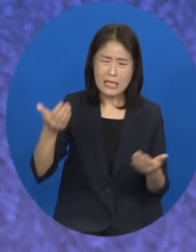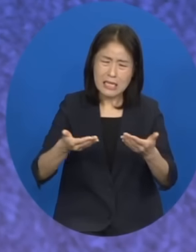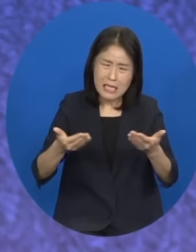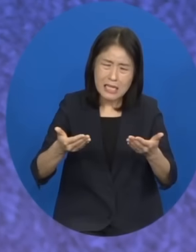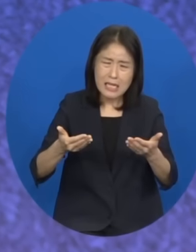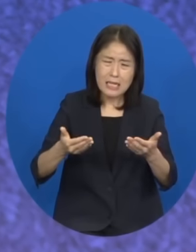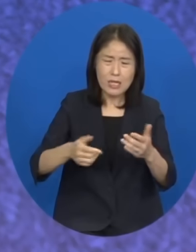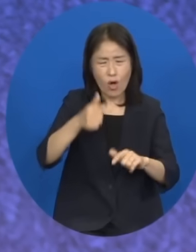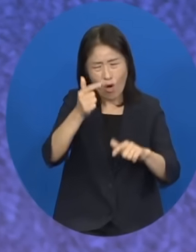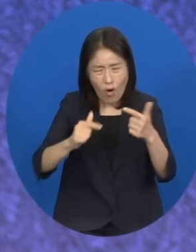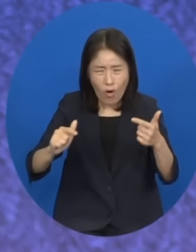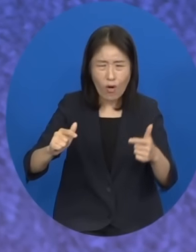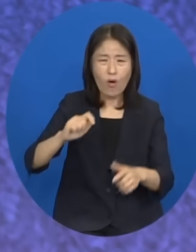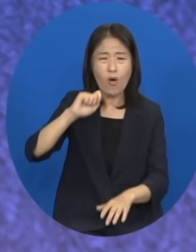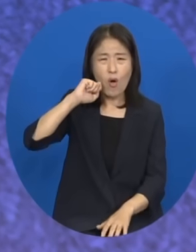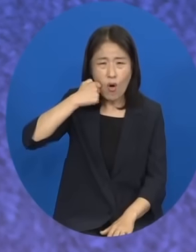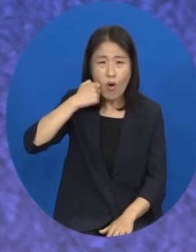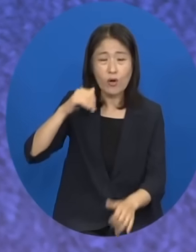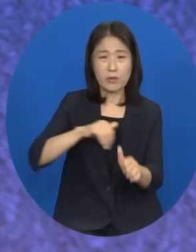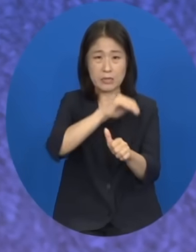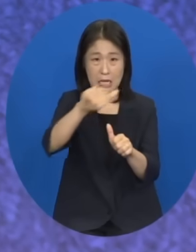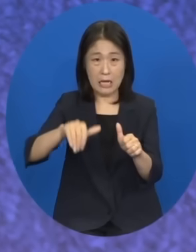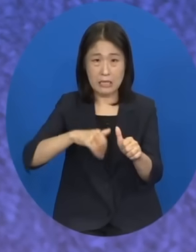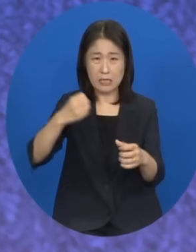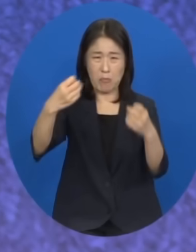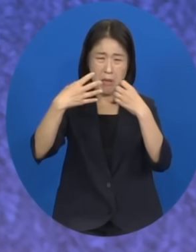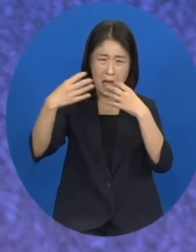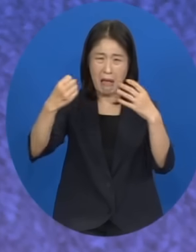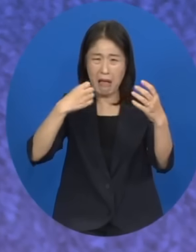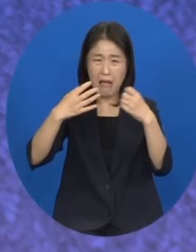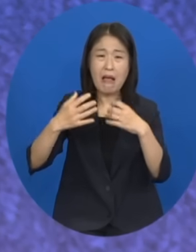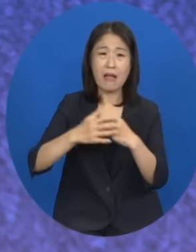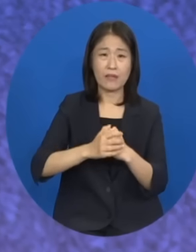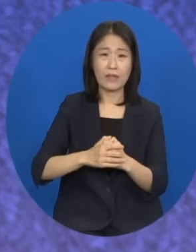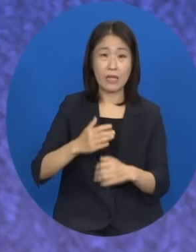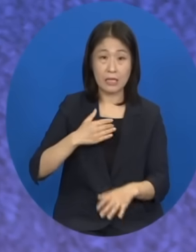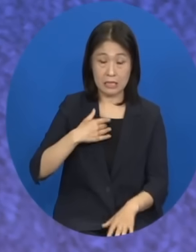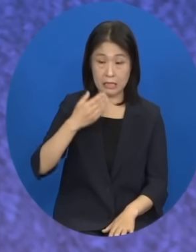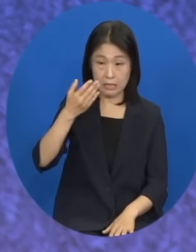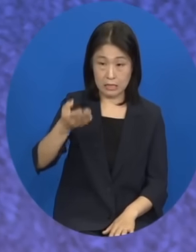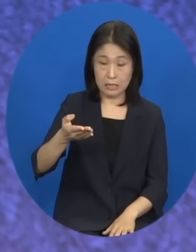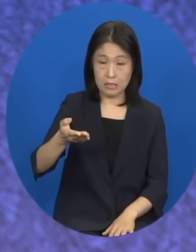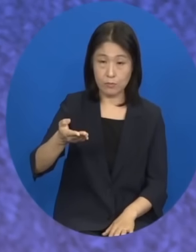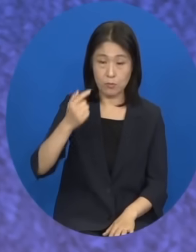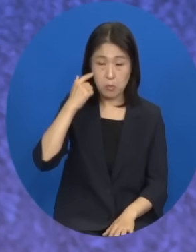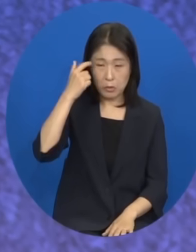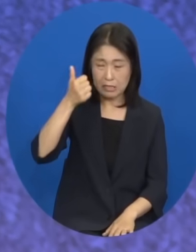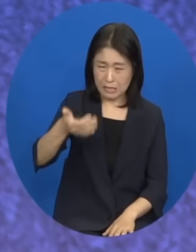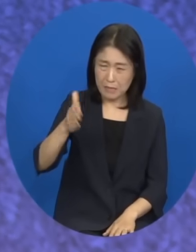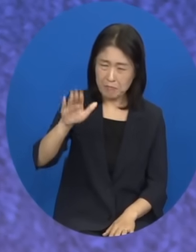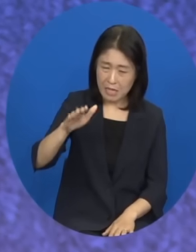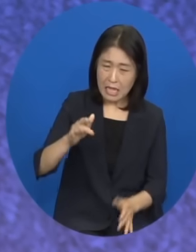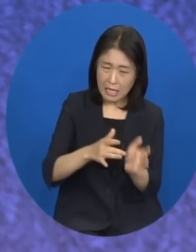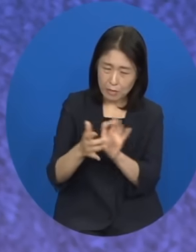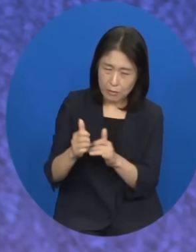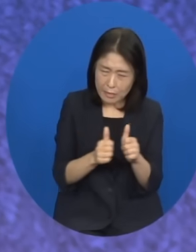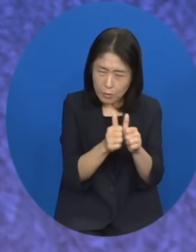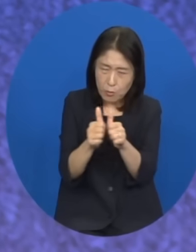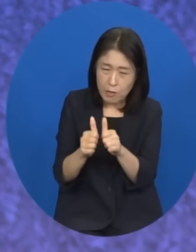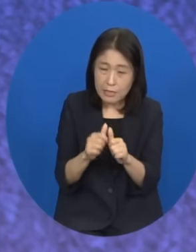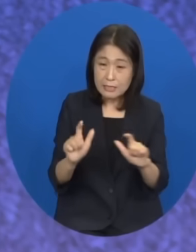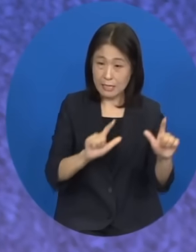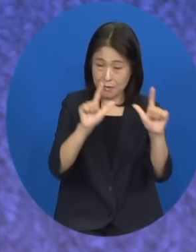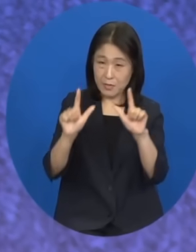하셔서 제가 그 목사님께 예수님과 친밀히 동행하는 삶에 대해서 소개를 해드렸어요. 그랬더니